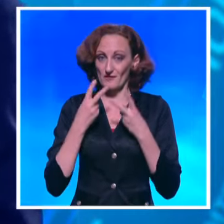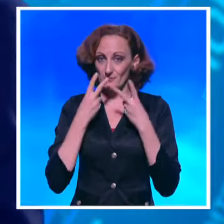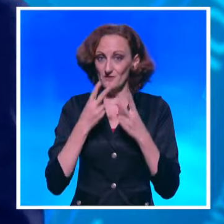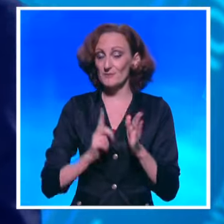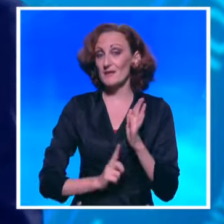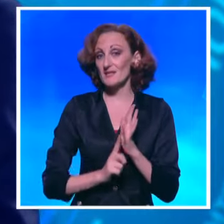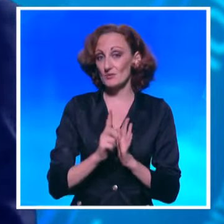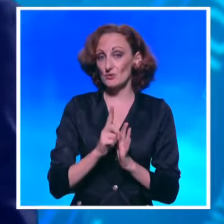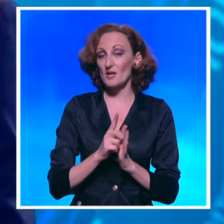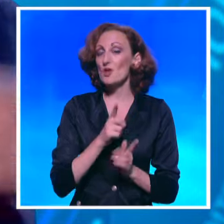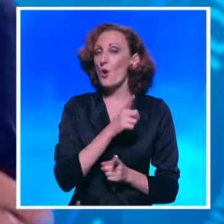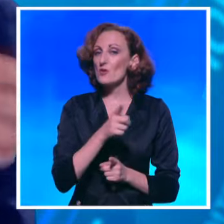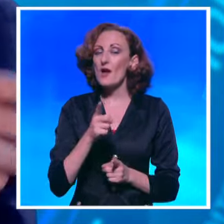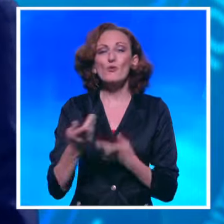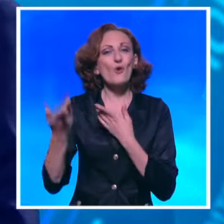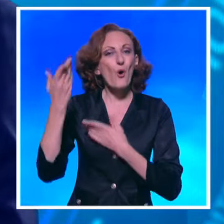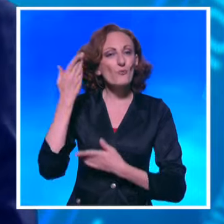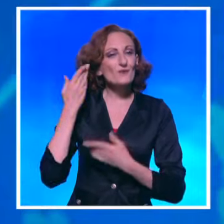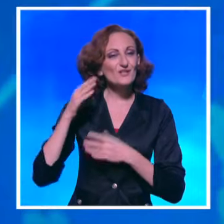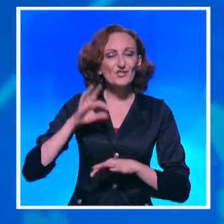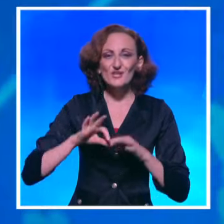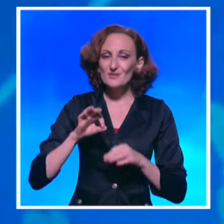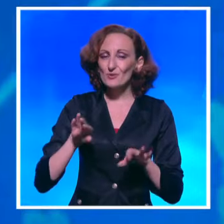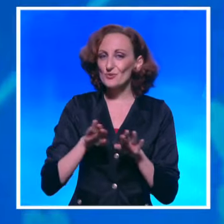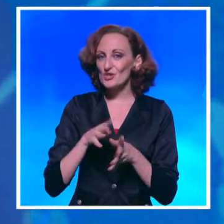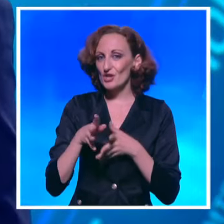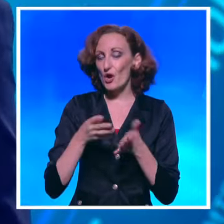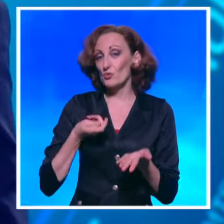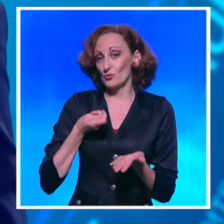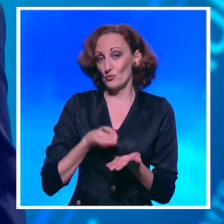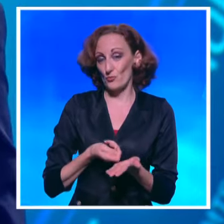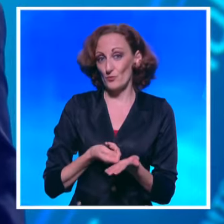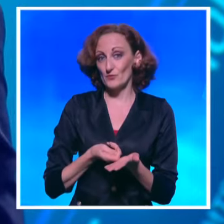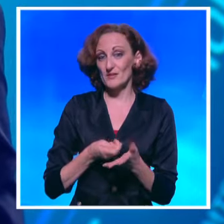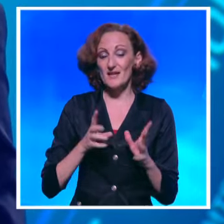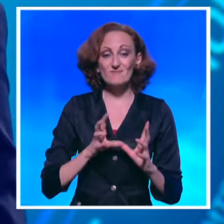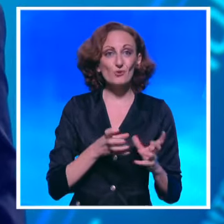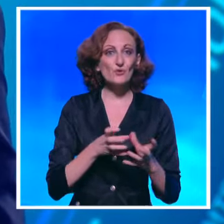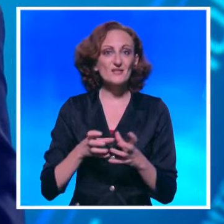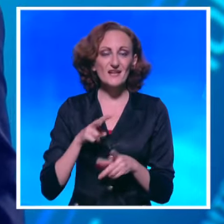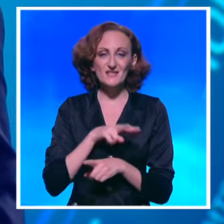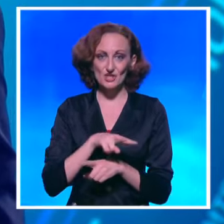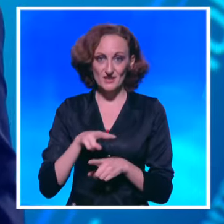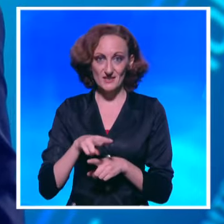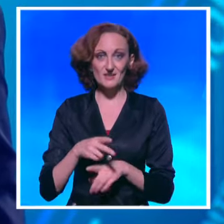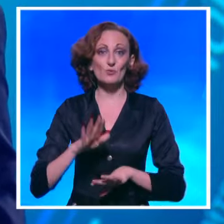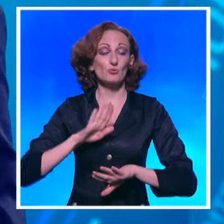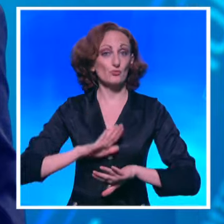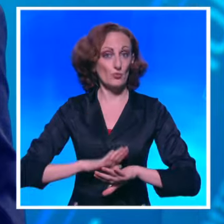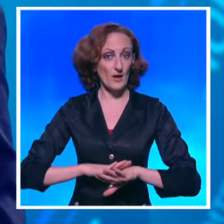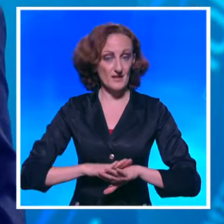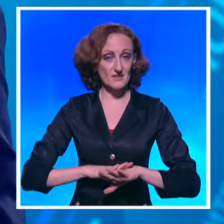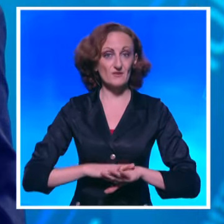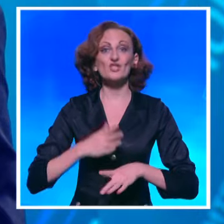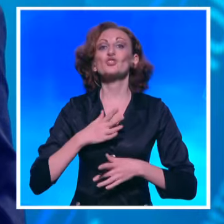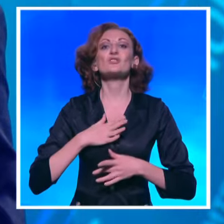избори, от някои от тези предишни избори. Съвсем накратко, а кои са секциите, които ще следите? Тези, които са доказали исторически, че показват много